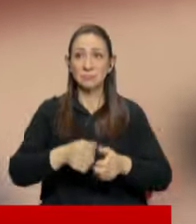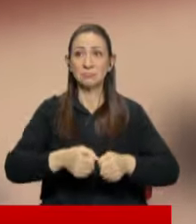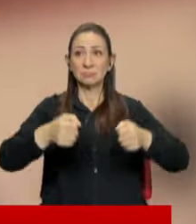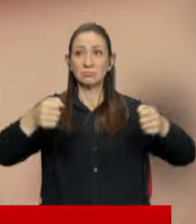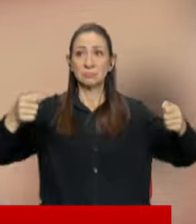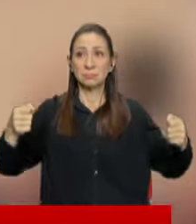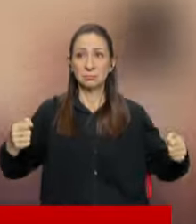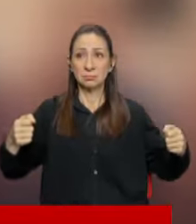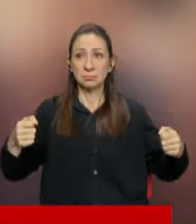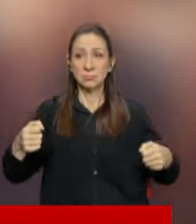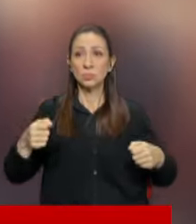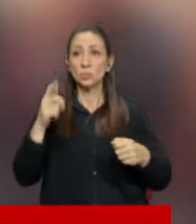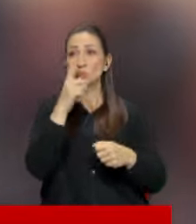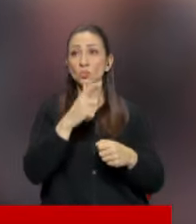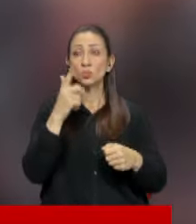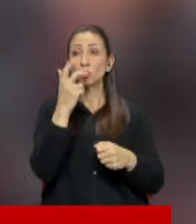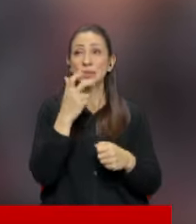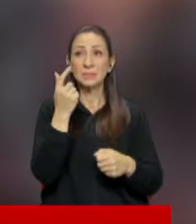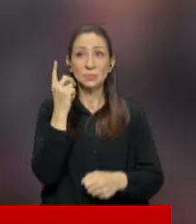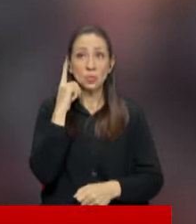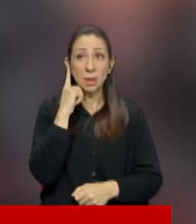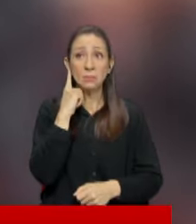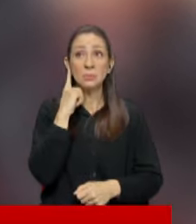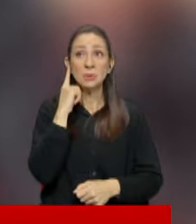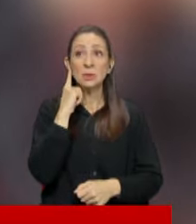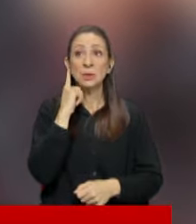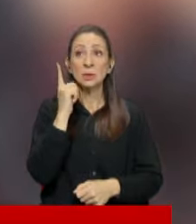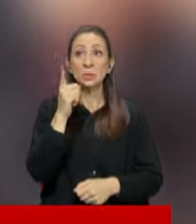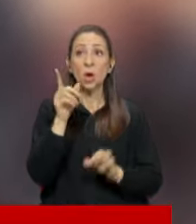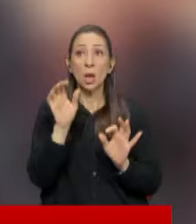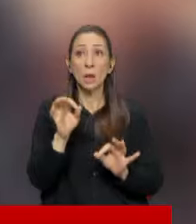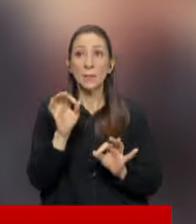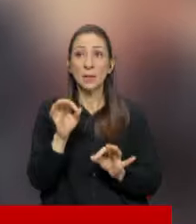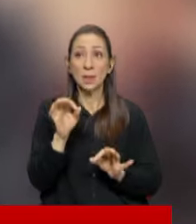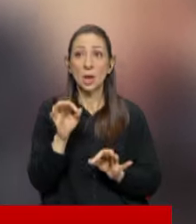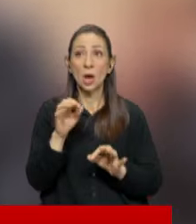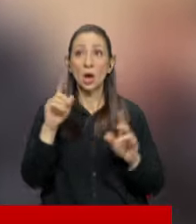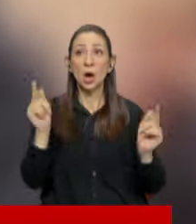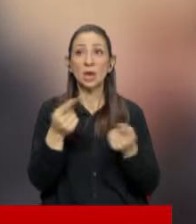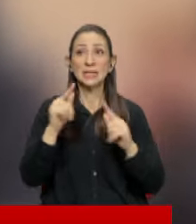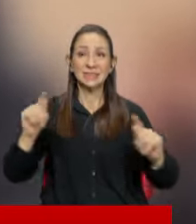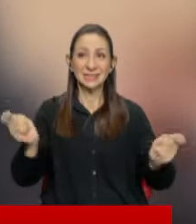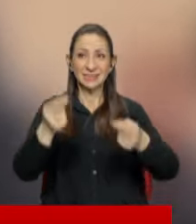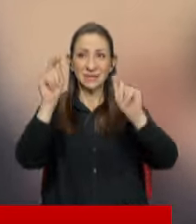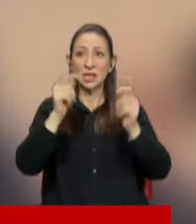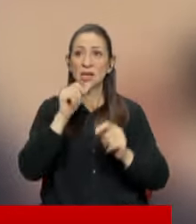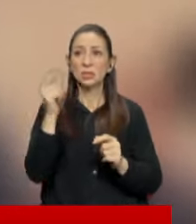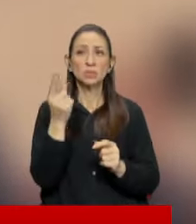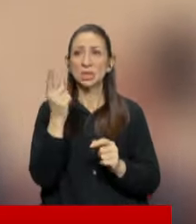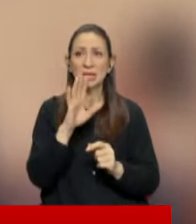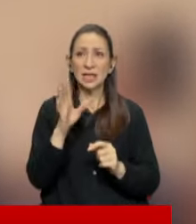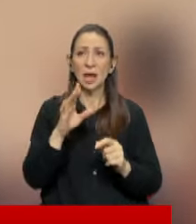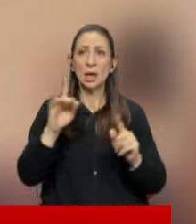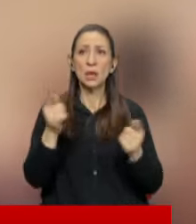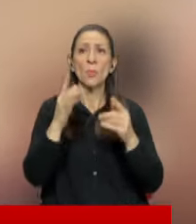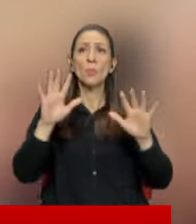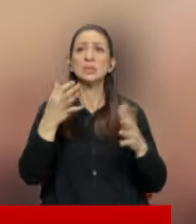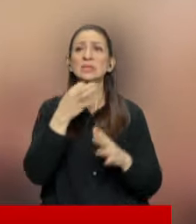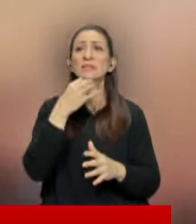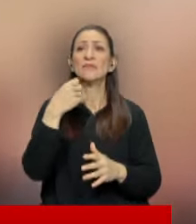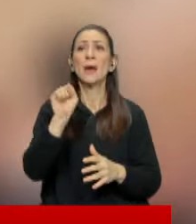çıktı. Müziği de hatta biraz duyalım. Çünkü burada bu şu önemli ki orkestra şefi hiçbir şekilde ritmin